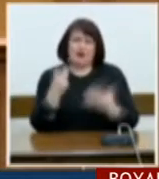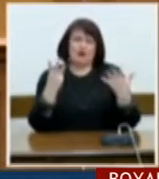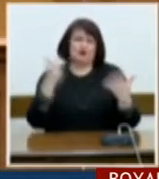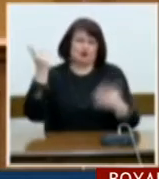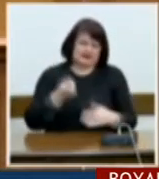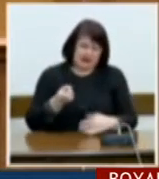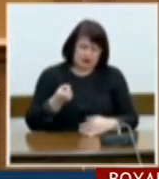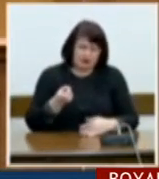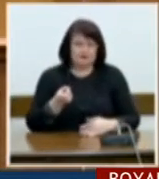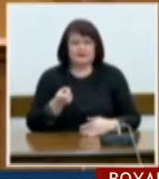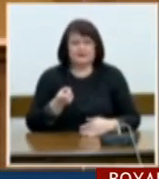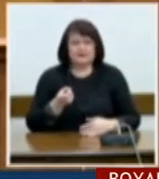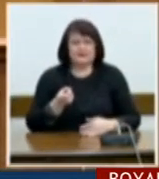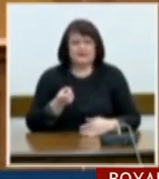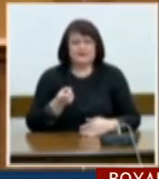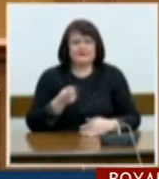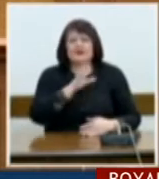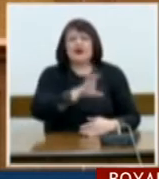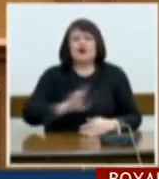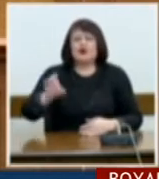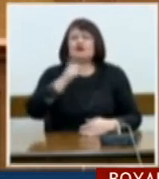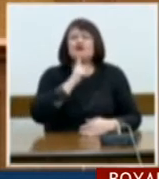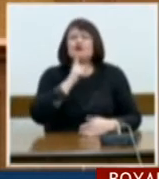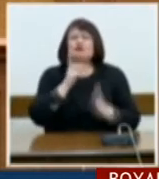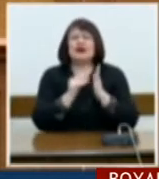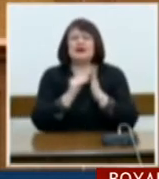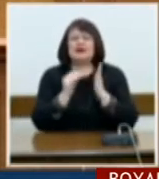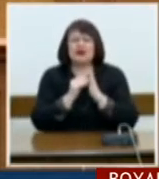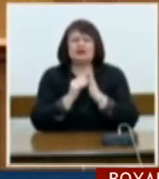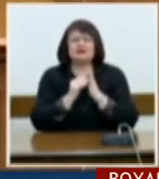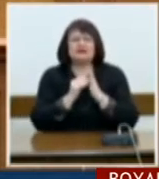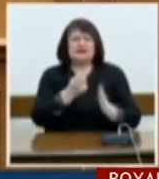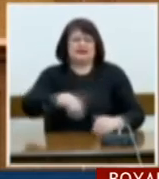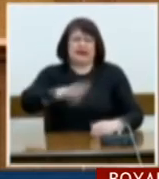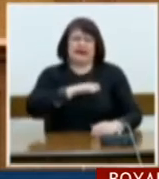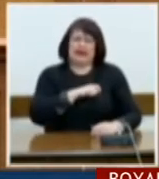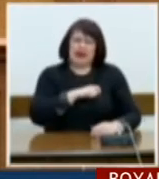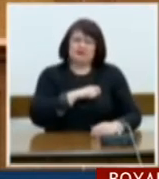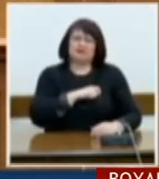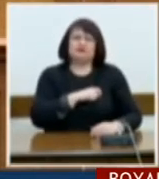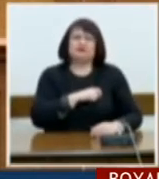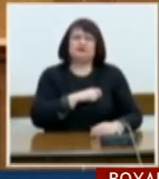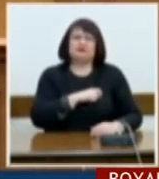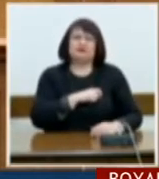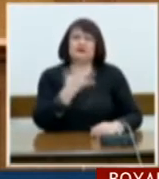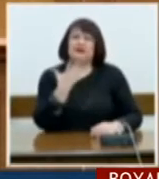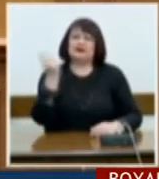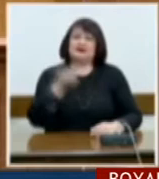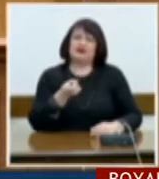2,8%, χώρες όπως η Ισπανία στο